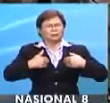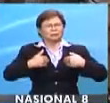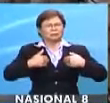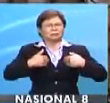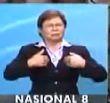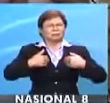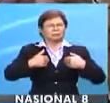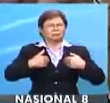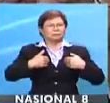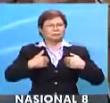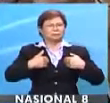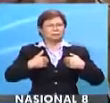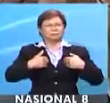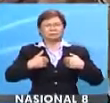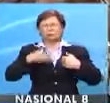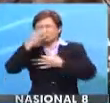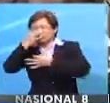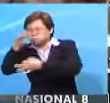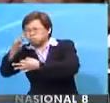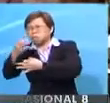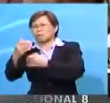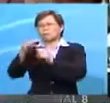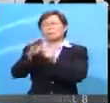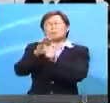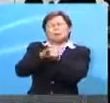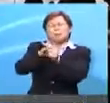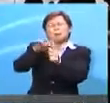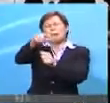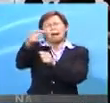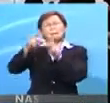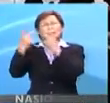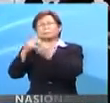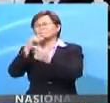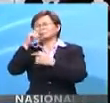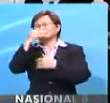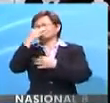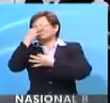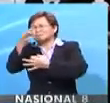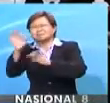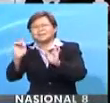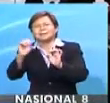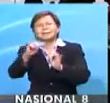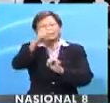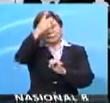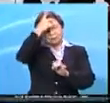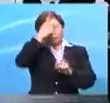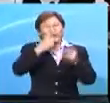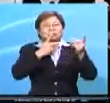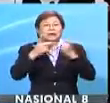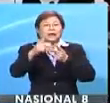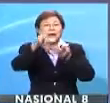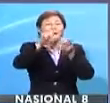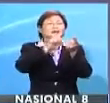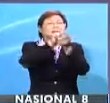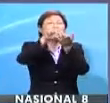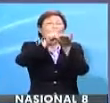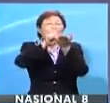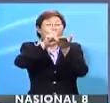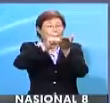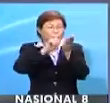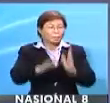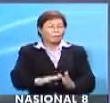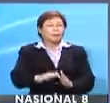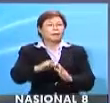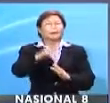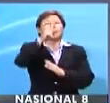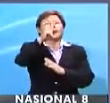from any parties at all. Okay. Dato' Sri Azman bercakap ditemui media pada Forum